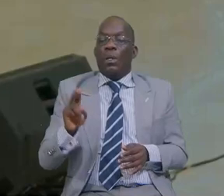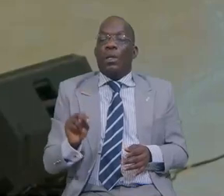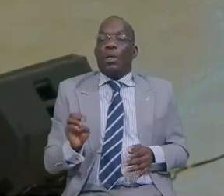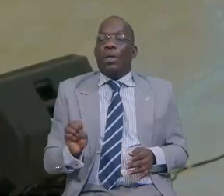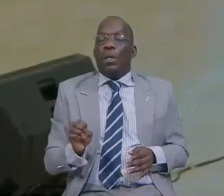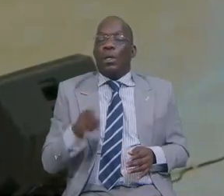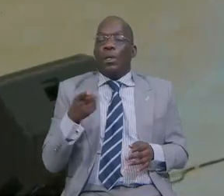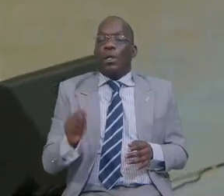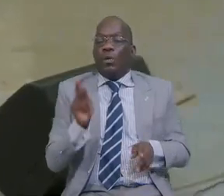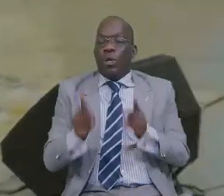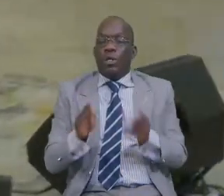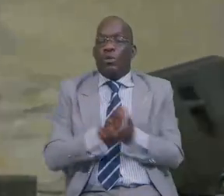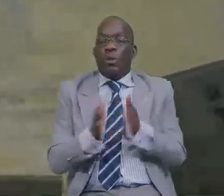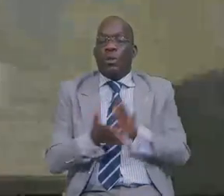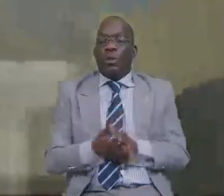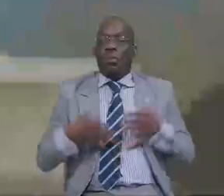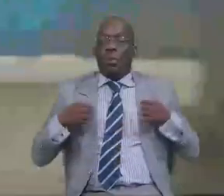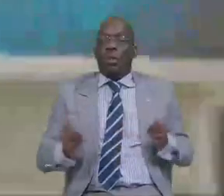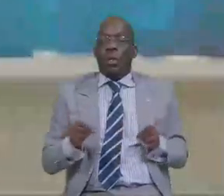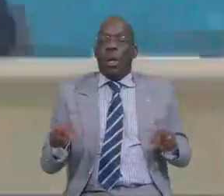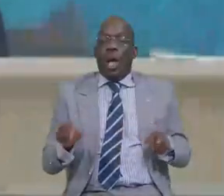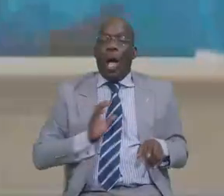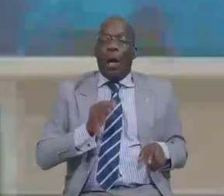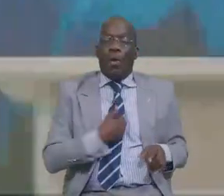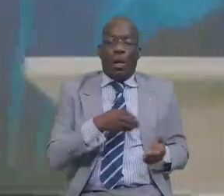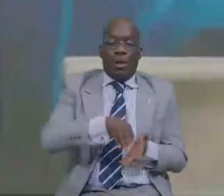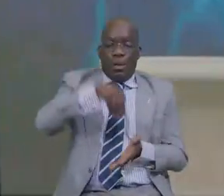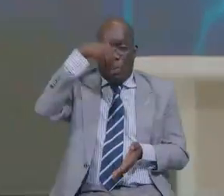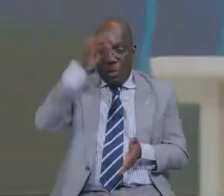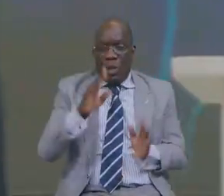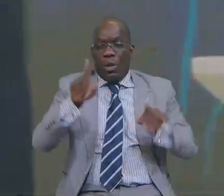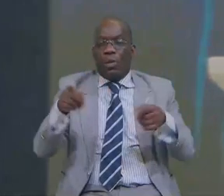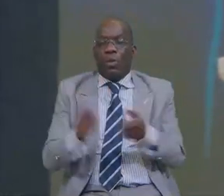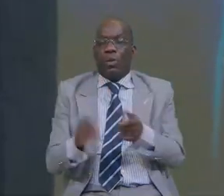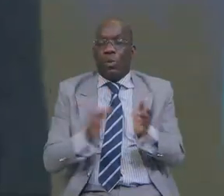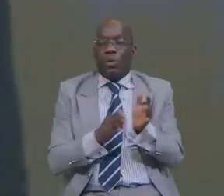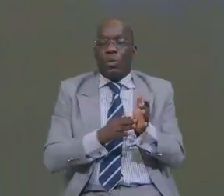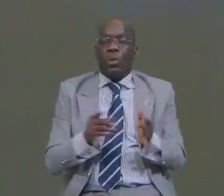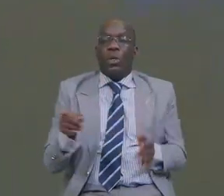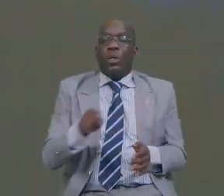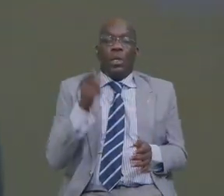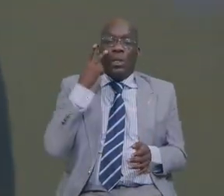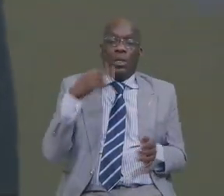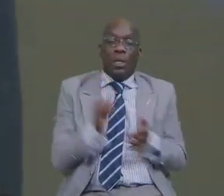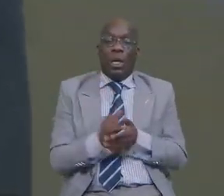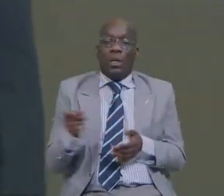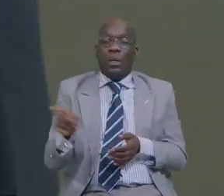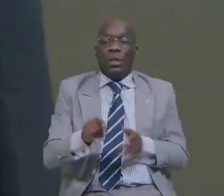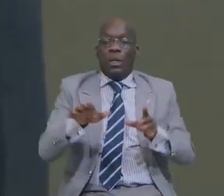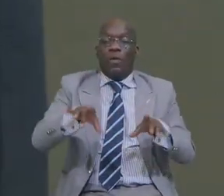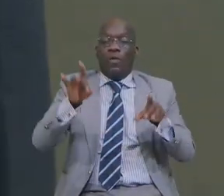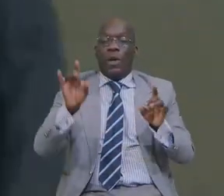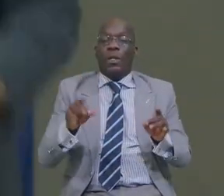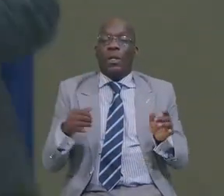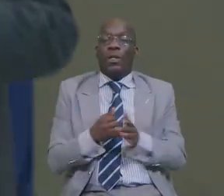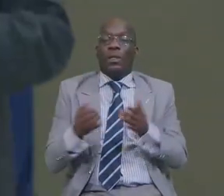sont guéris. Oh, c'est comme si c'était comme nos élèves. Ils vont à l'école, ils voient qu'ils ont de la